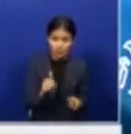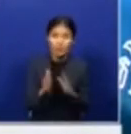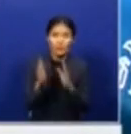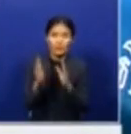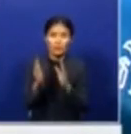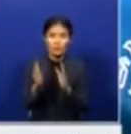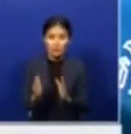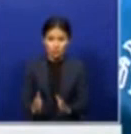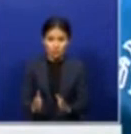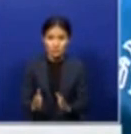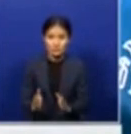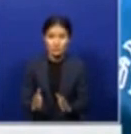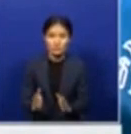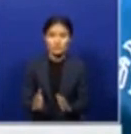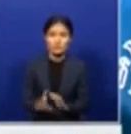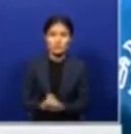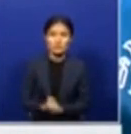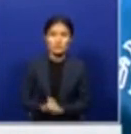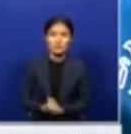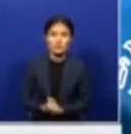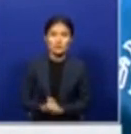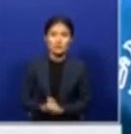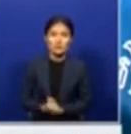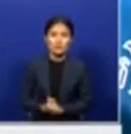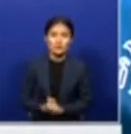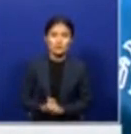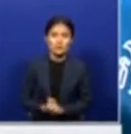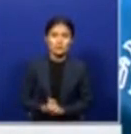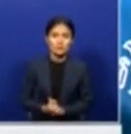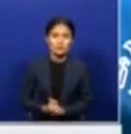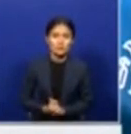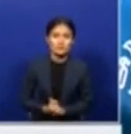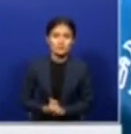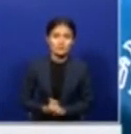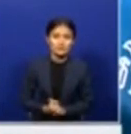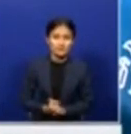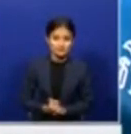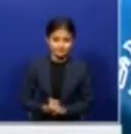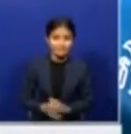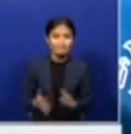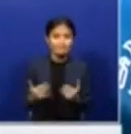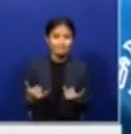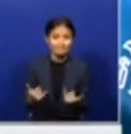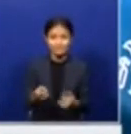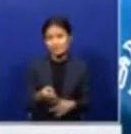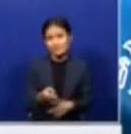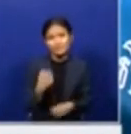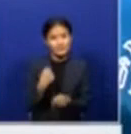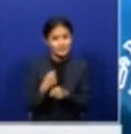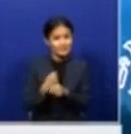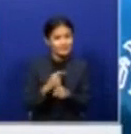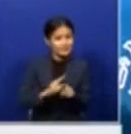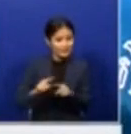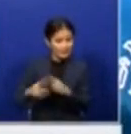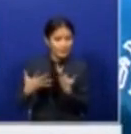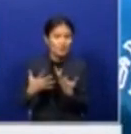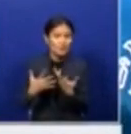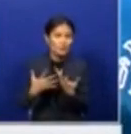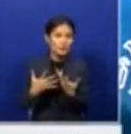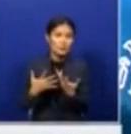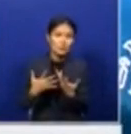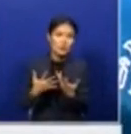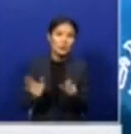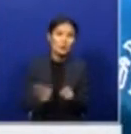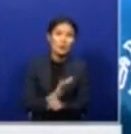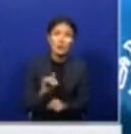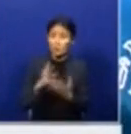ารถในการผลิตที่อาจจะยังไม่ดีเท่าที่ควรนะครับก็คือภาคเกษตรนะครับปัญหาใ